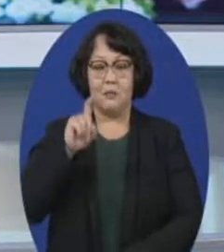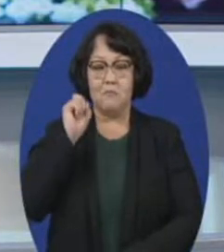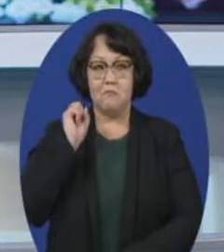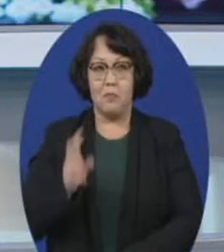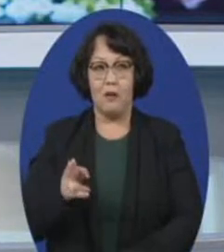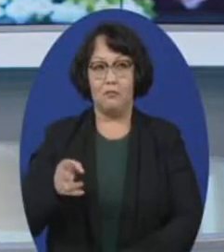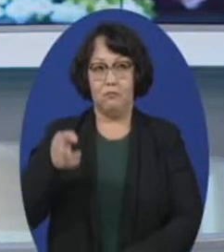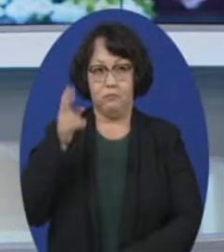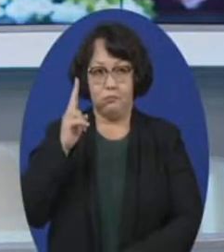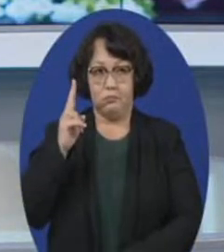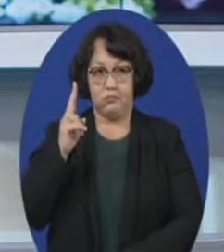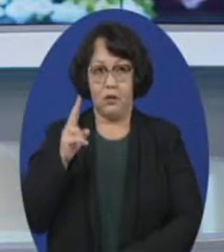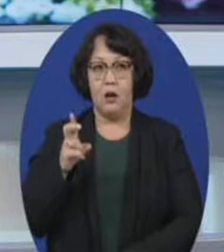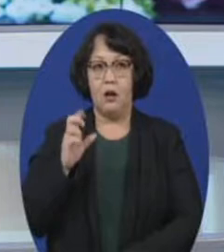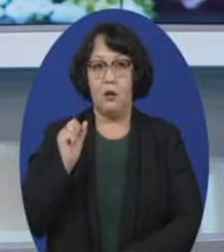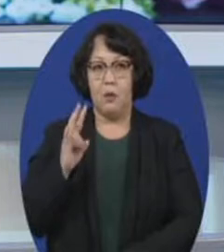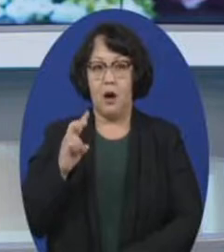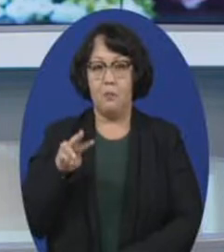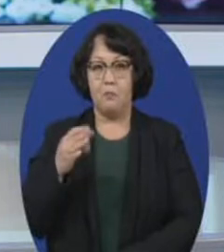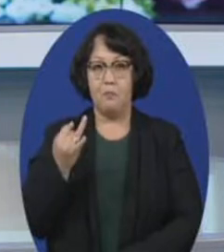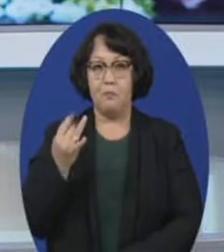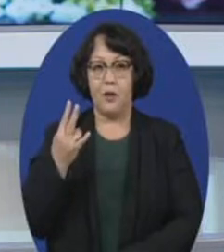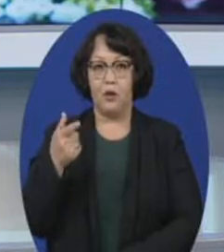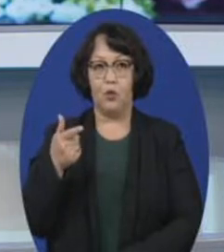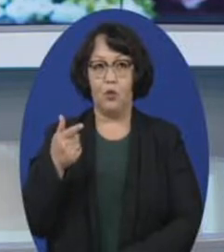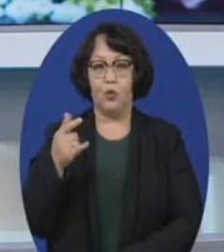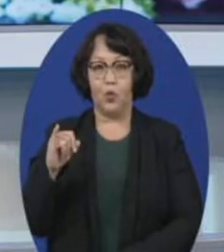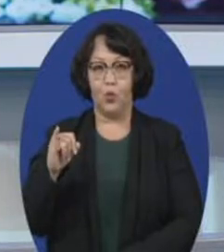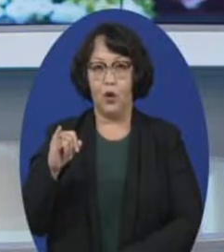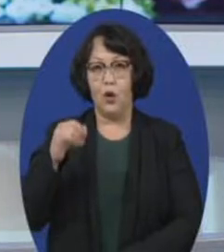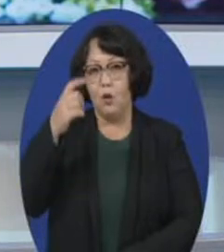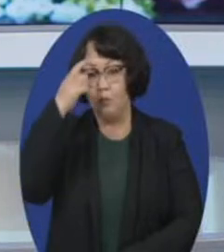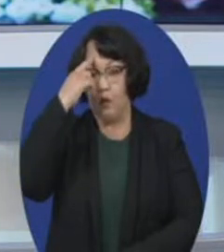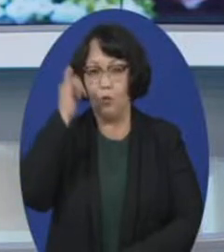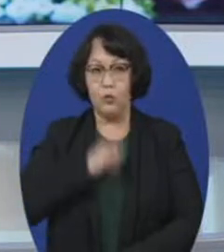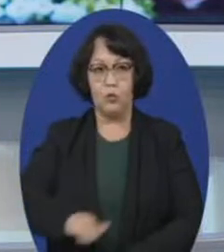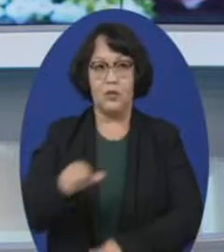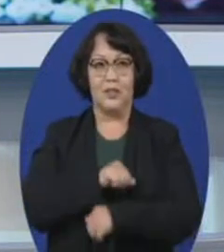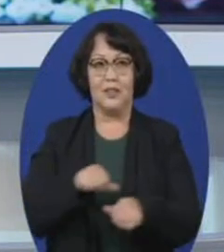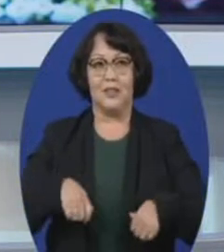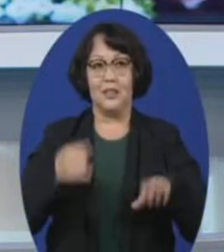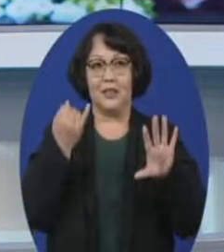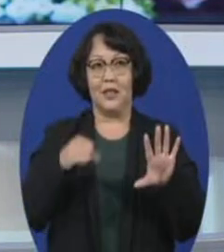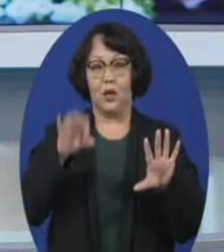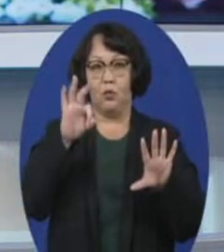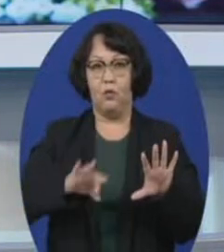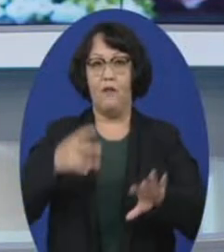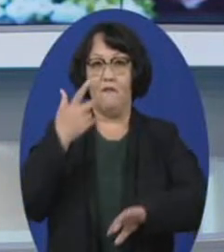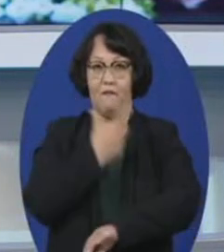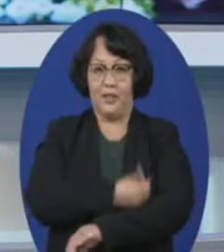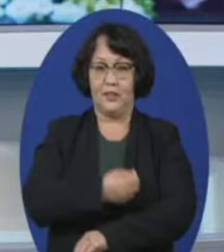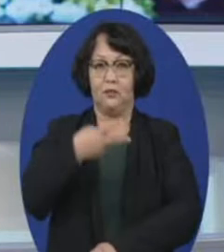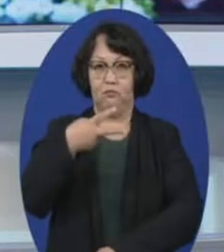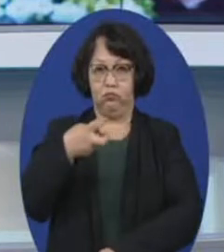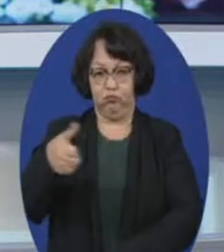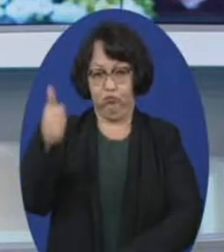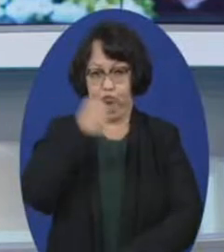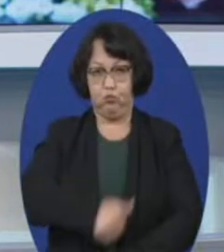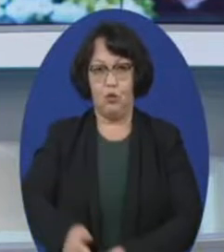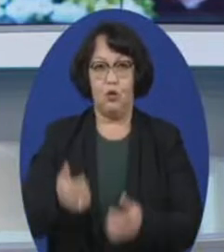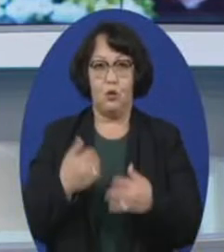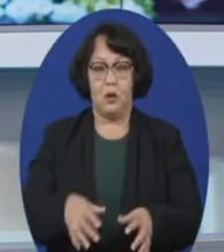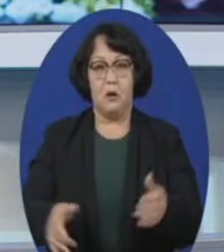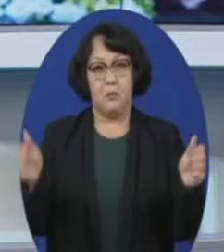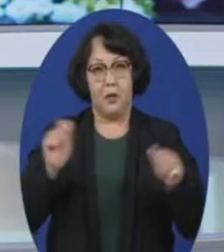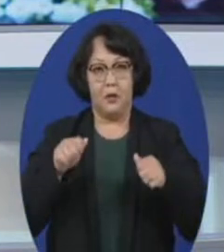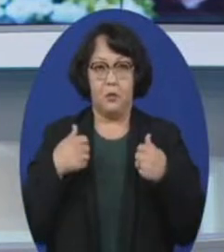банкны ерөнхийлөгч Баа Мөнгё Монгол Улсын засгийн газар иргэдийн 60% бүрэн тунд хамруулсанд баяр хүргэж, энэ оны сүүл эрх оны 1-р